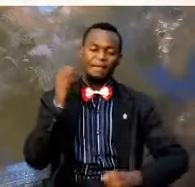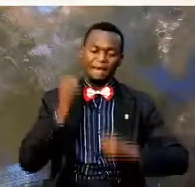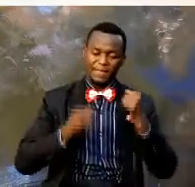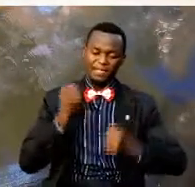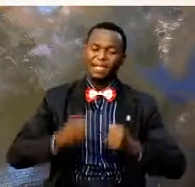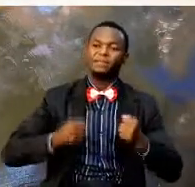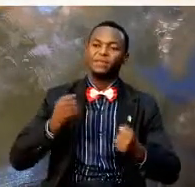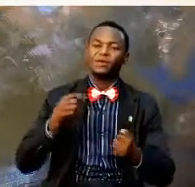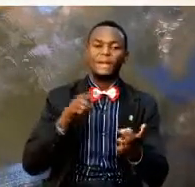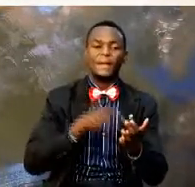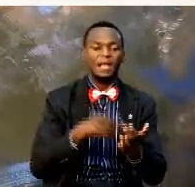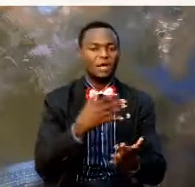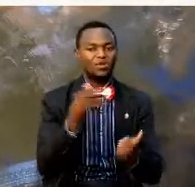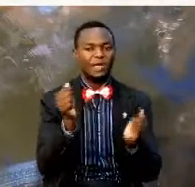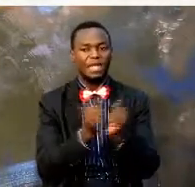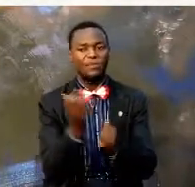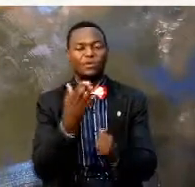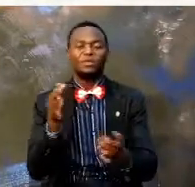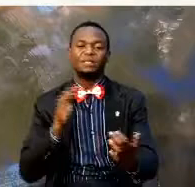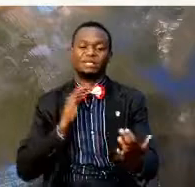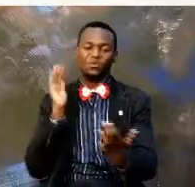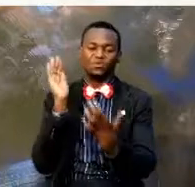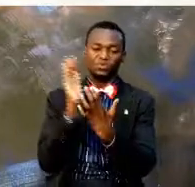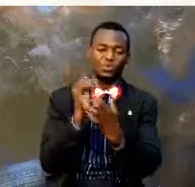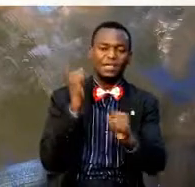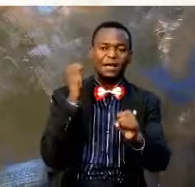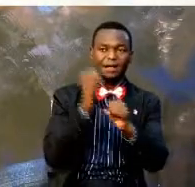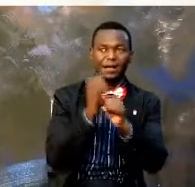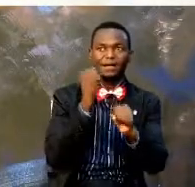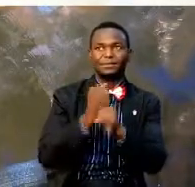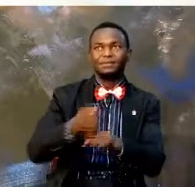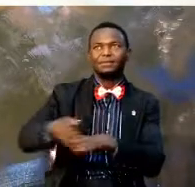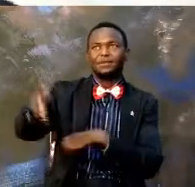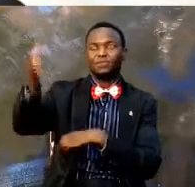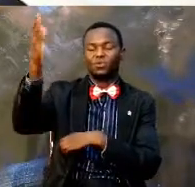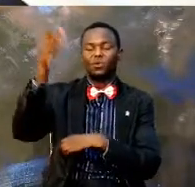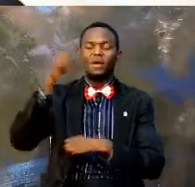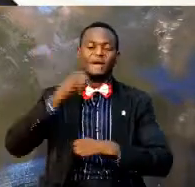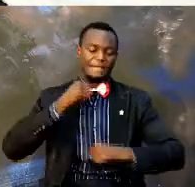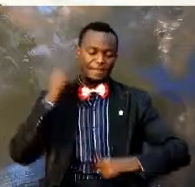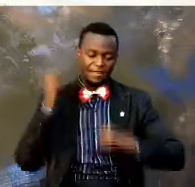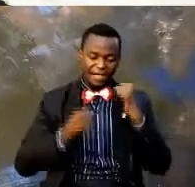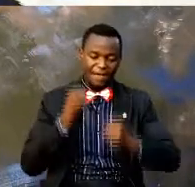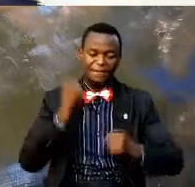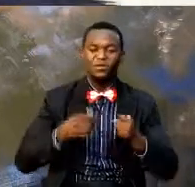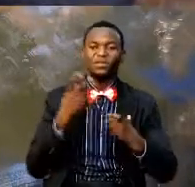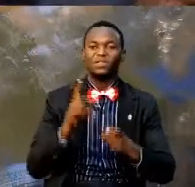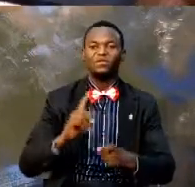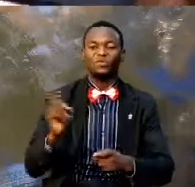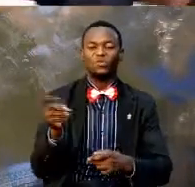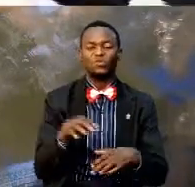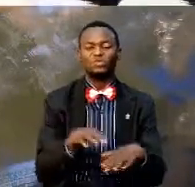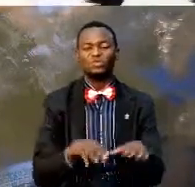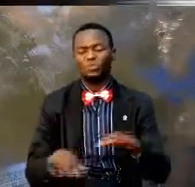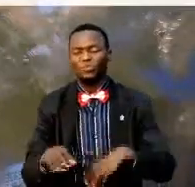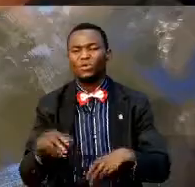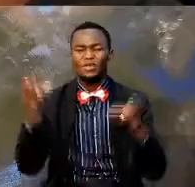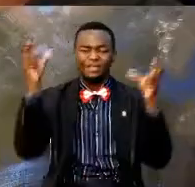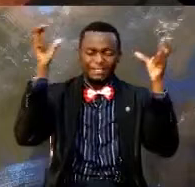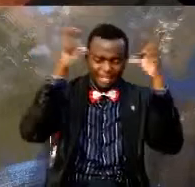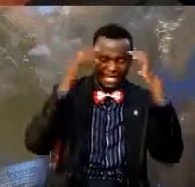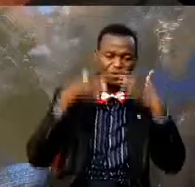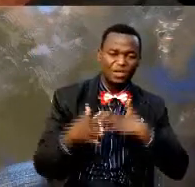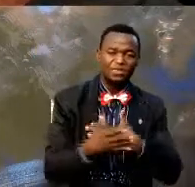maana hakuna chochote cha kuzuia kasi ya mwendo wako. Piga mbio namna hiyo. Usibabaishwe na shetani kwa namna yote